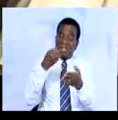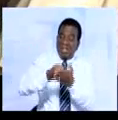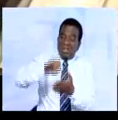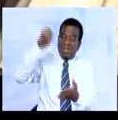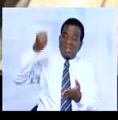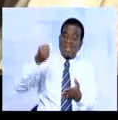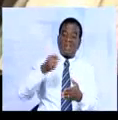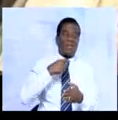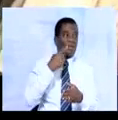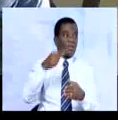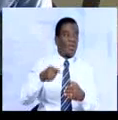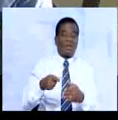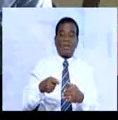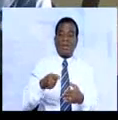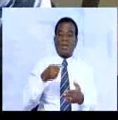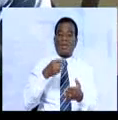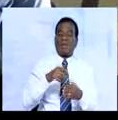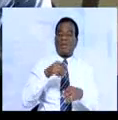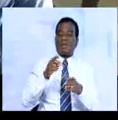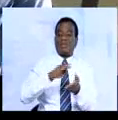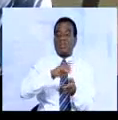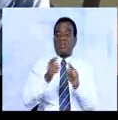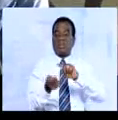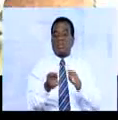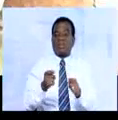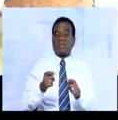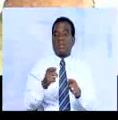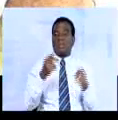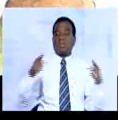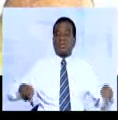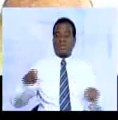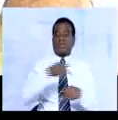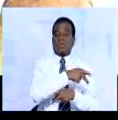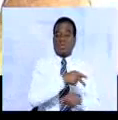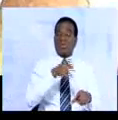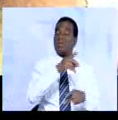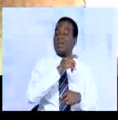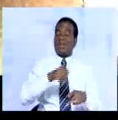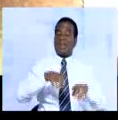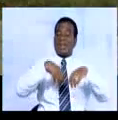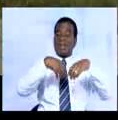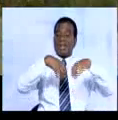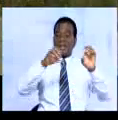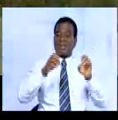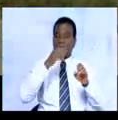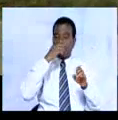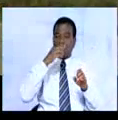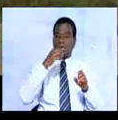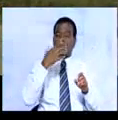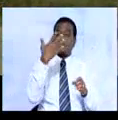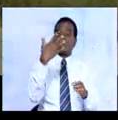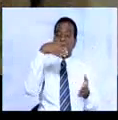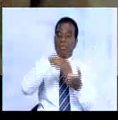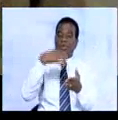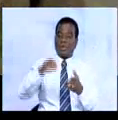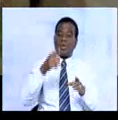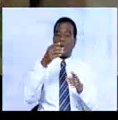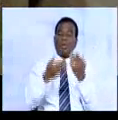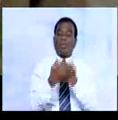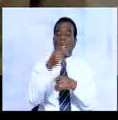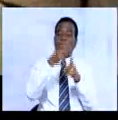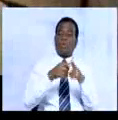être alors considéré comme un salaire varie selon les classes, tant sur le plan académique que social. Moi, j'ai 5 000 francs par mois.